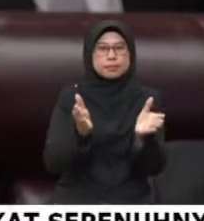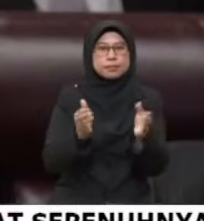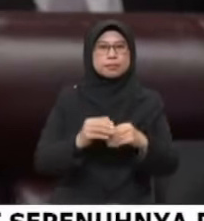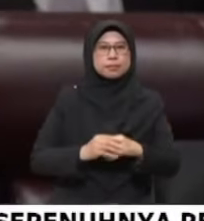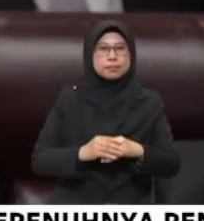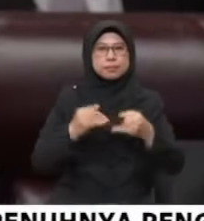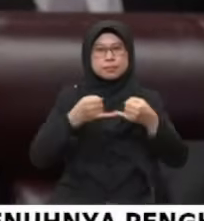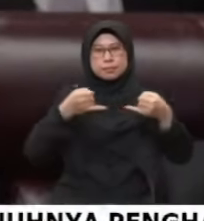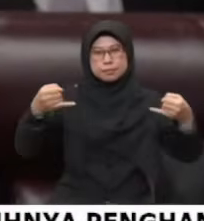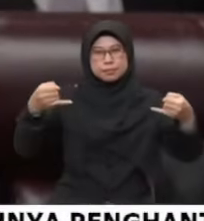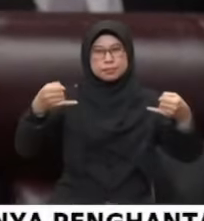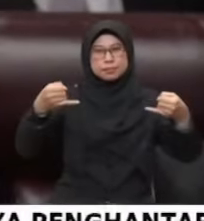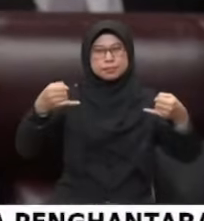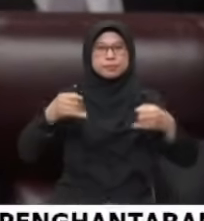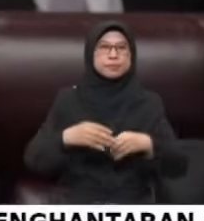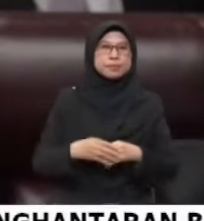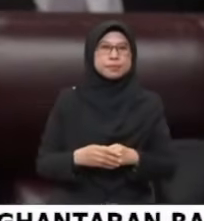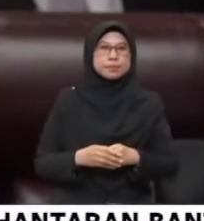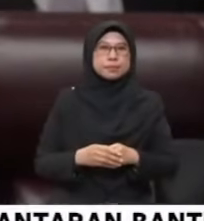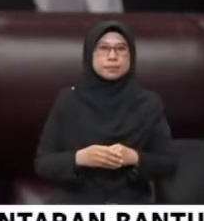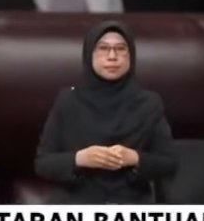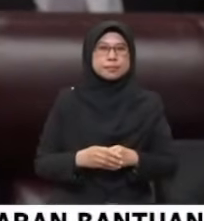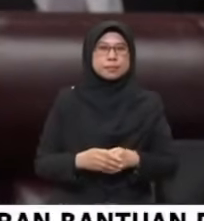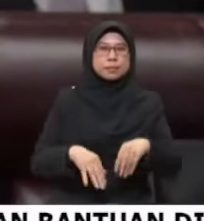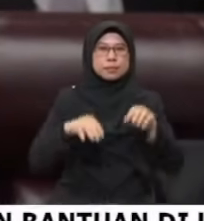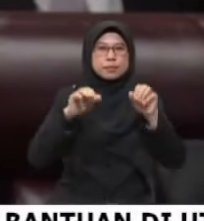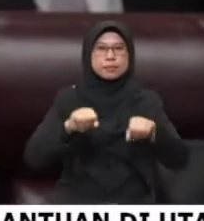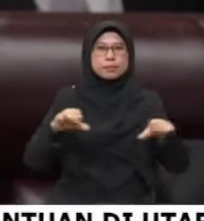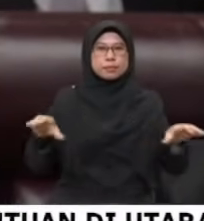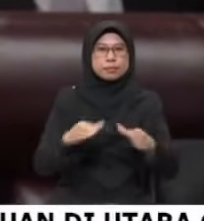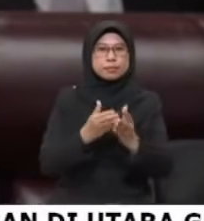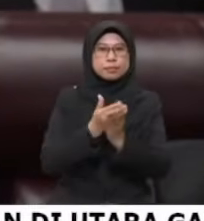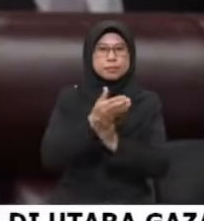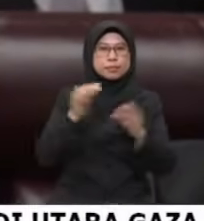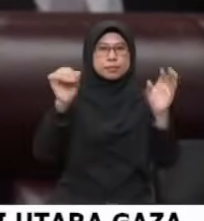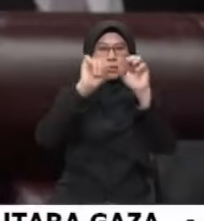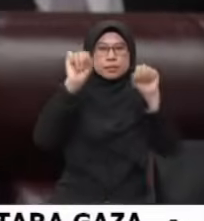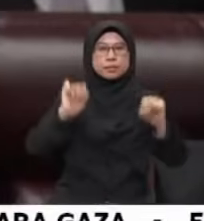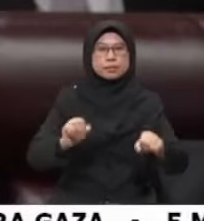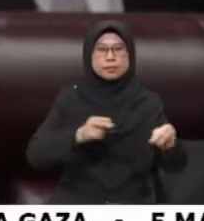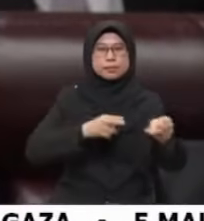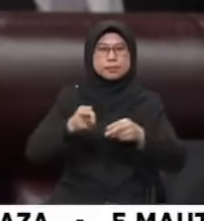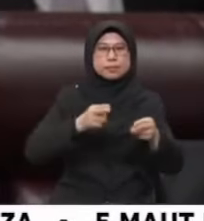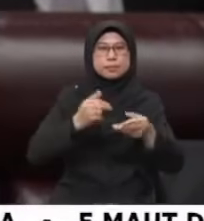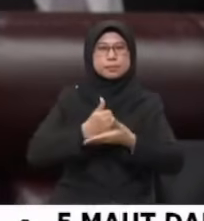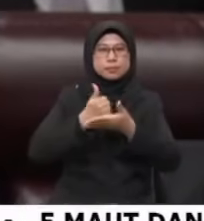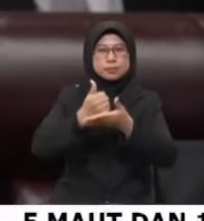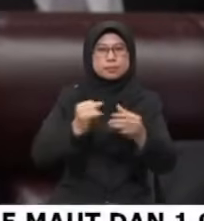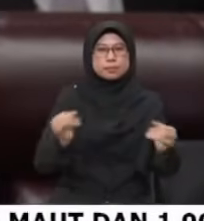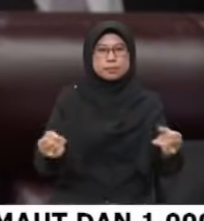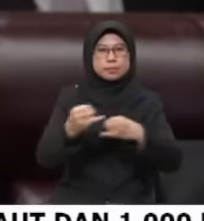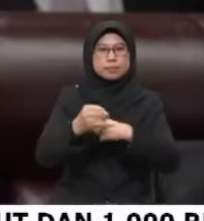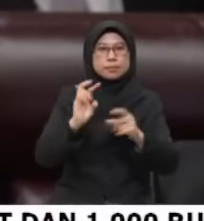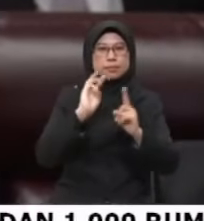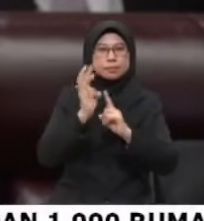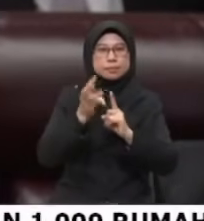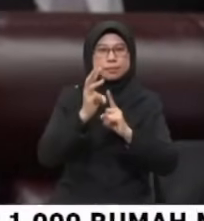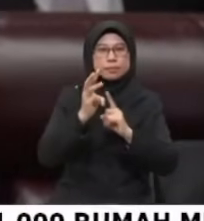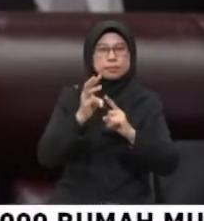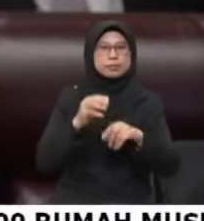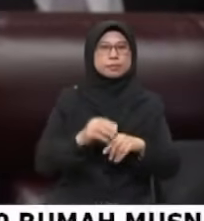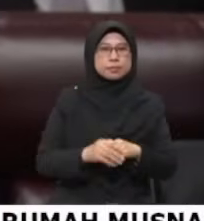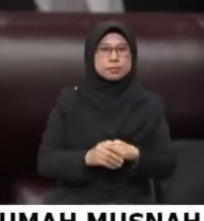dalam talian ataupun atas talian yang boleh dibuat melalui sistem pengurusan bantuan jabatan kebajikan di